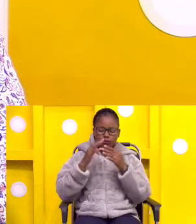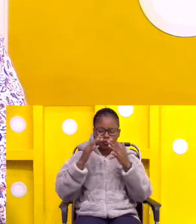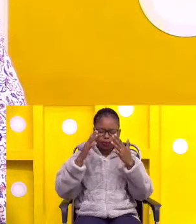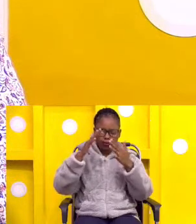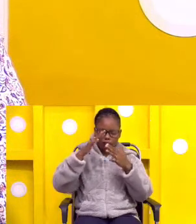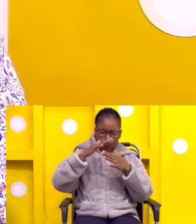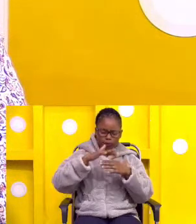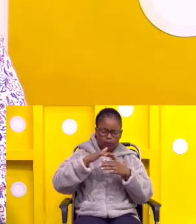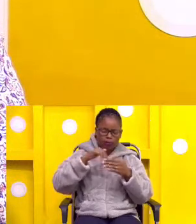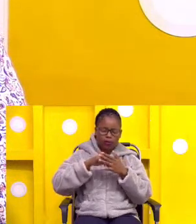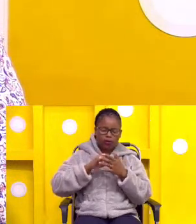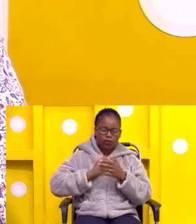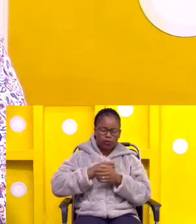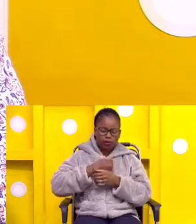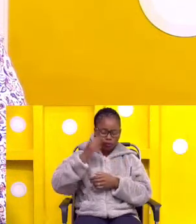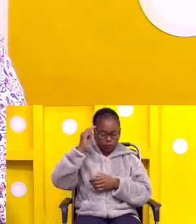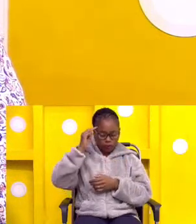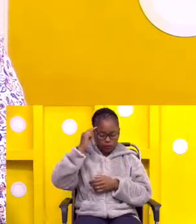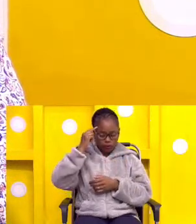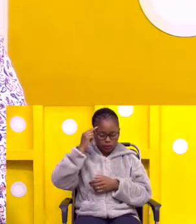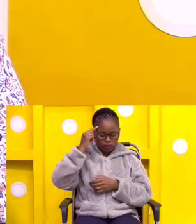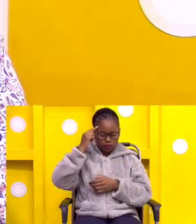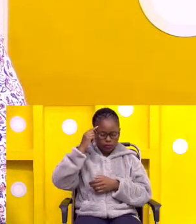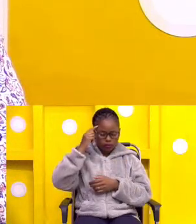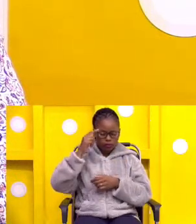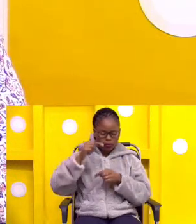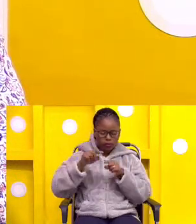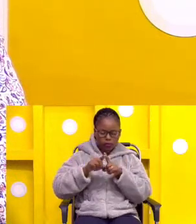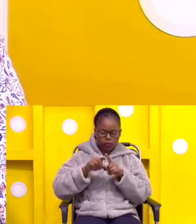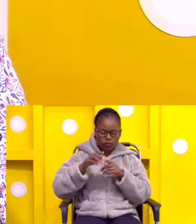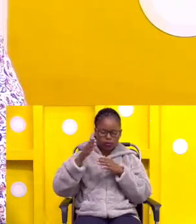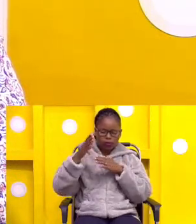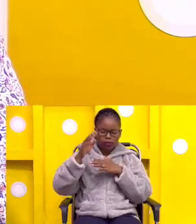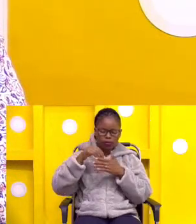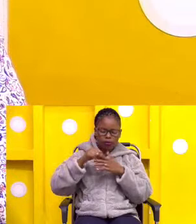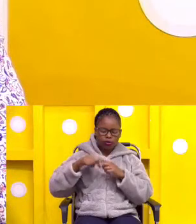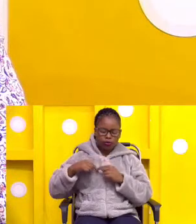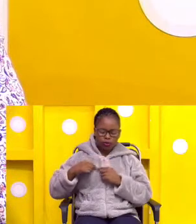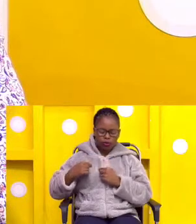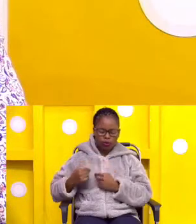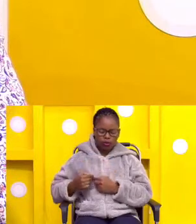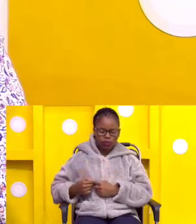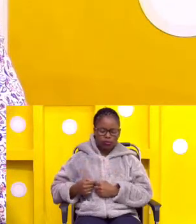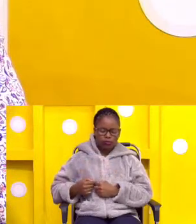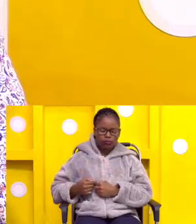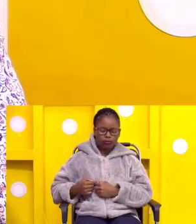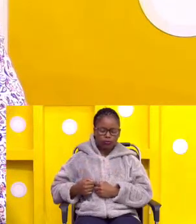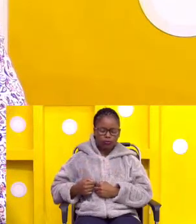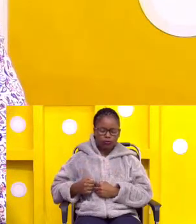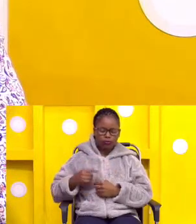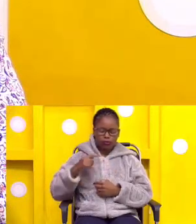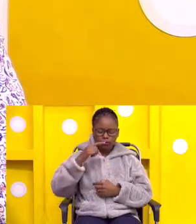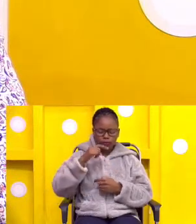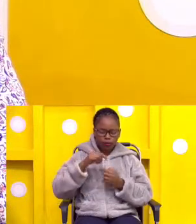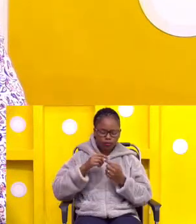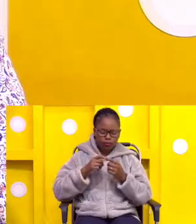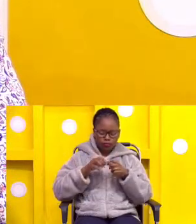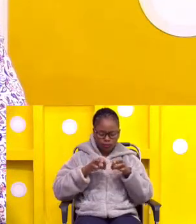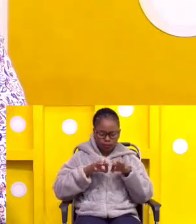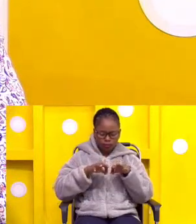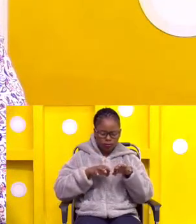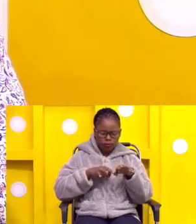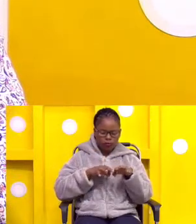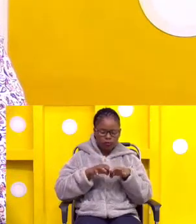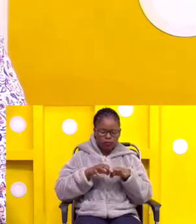ngai meciria-ini maitu. Leke ukorwo wi ngai ngoro-ini citu nigetha tuthugunde maundu maria mega moimanite